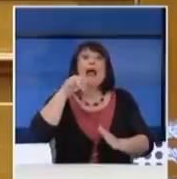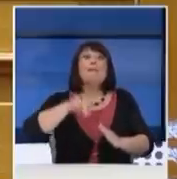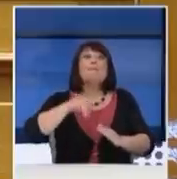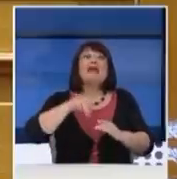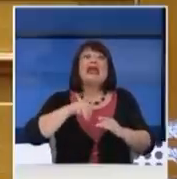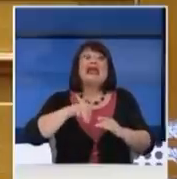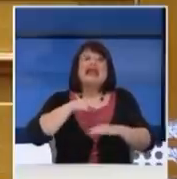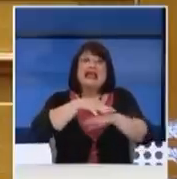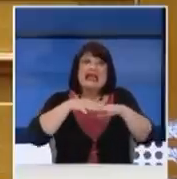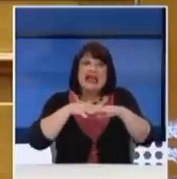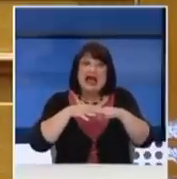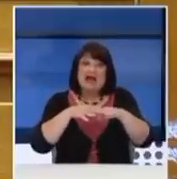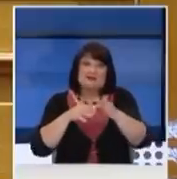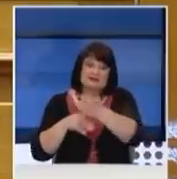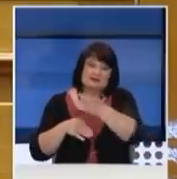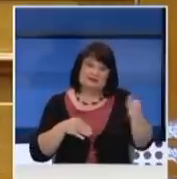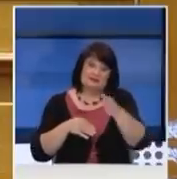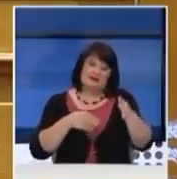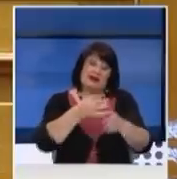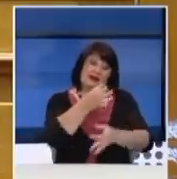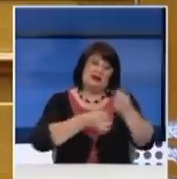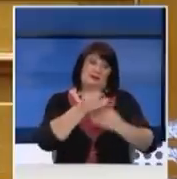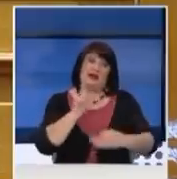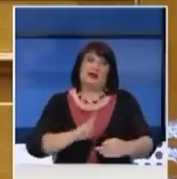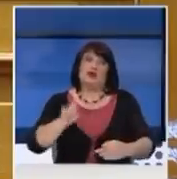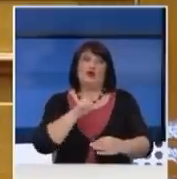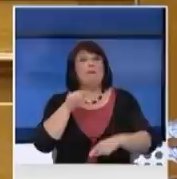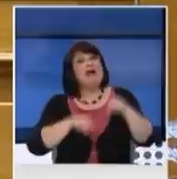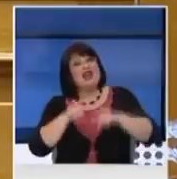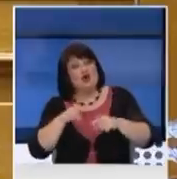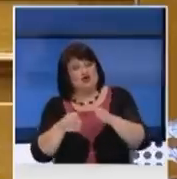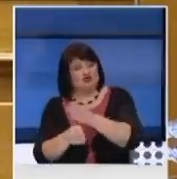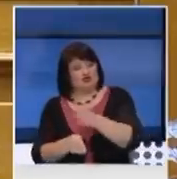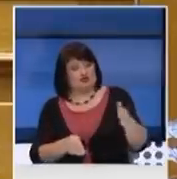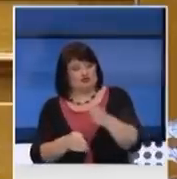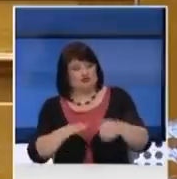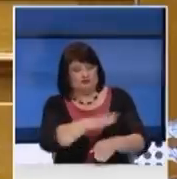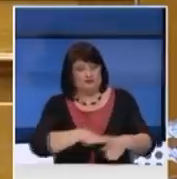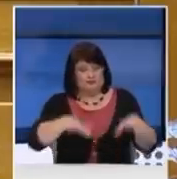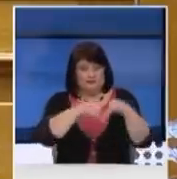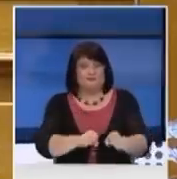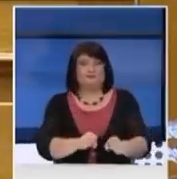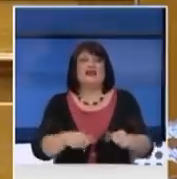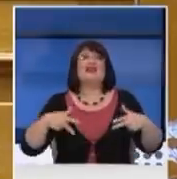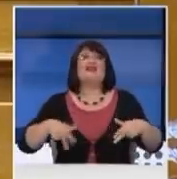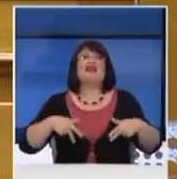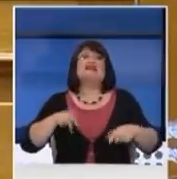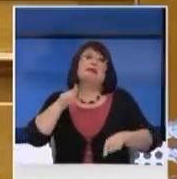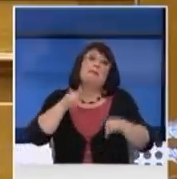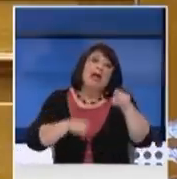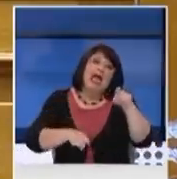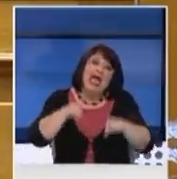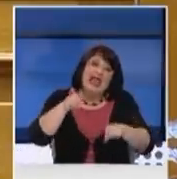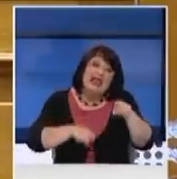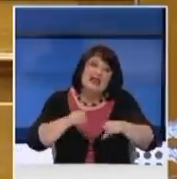μίλια εις δυσμάς, είπε ο Πρωθυπουργός, μερικώς και αυτό, είστε μια κυβέρνηση μερική.